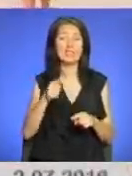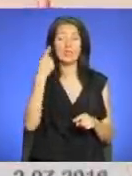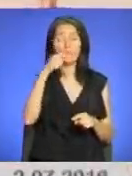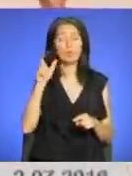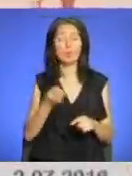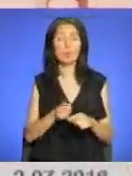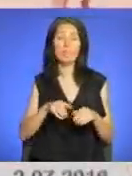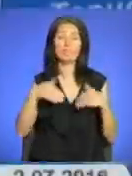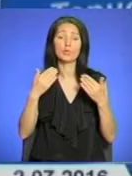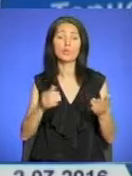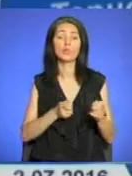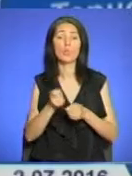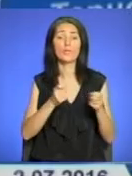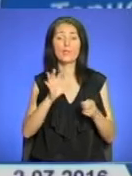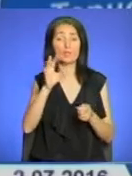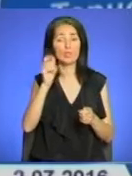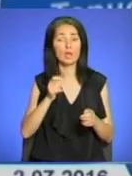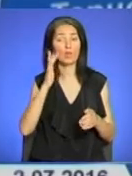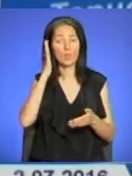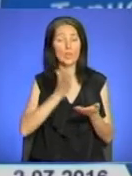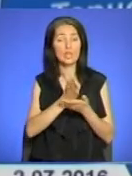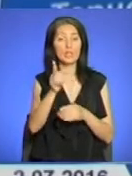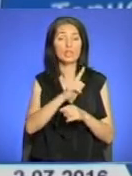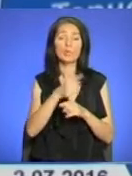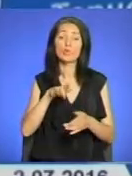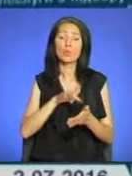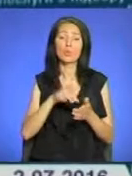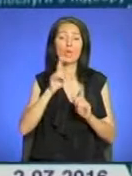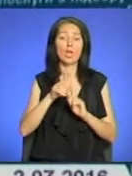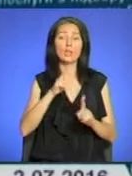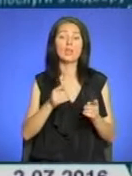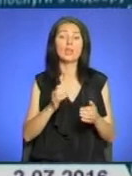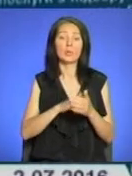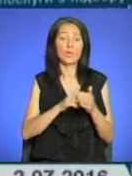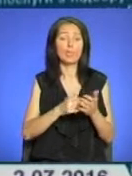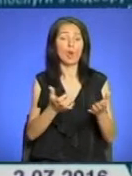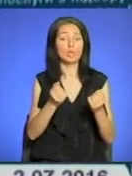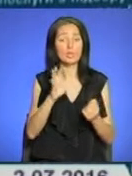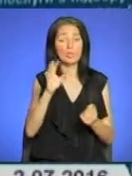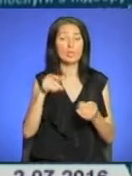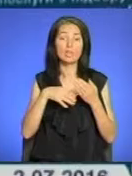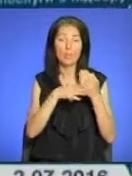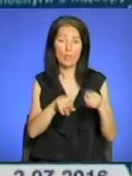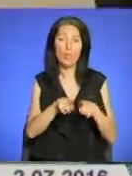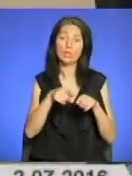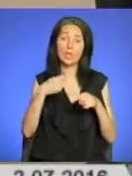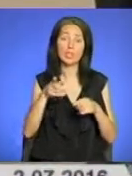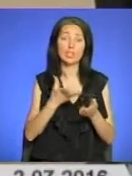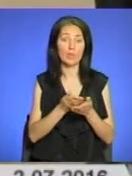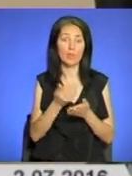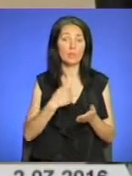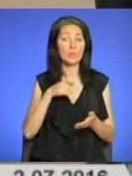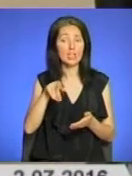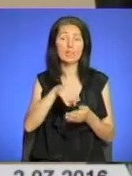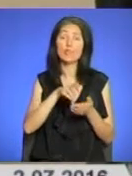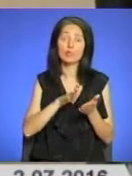звернулися до управління соціальної політики Тернопільської міської ради з приводу отримання соціальних допомог та інших виплат. Ми їх